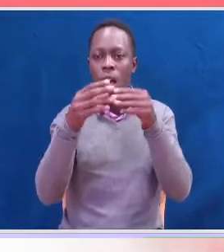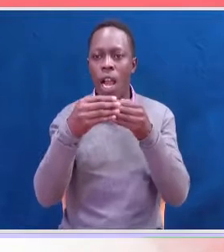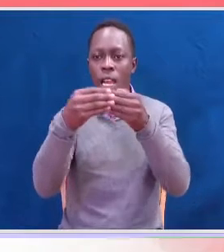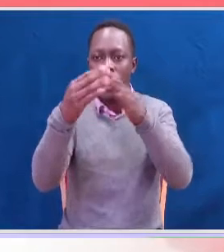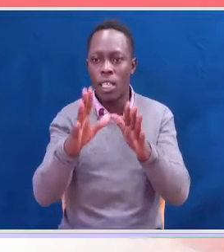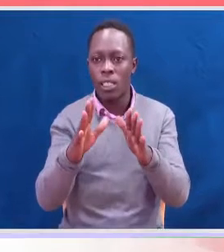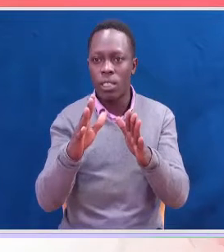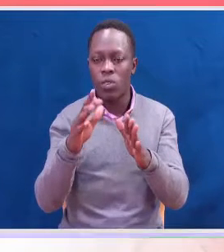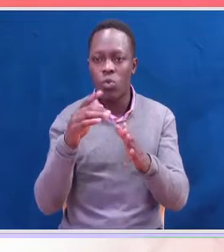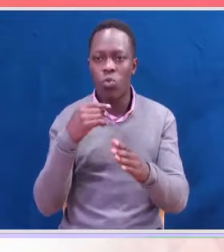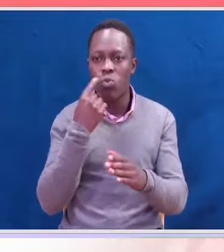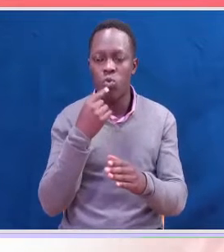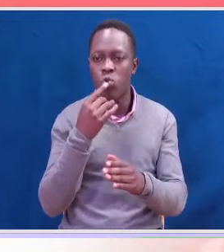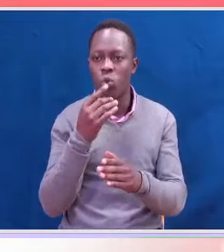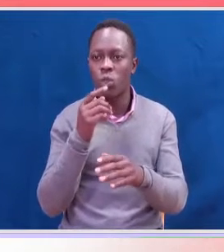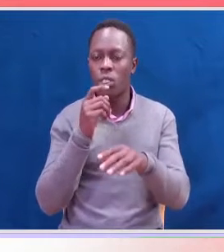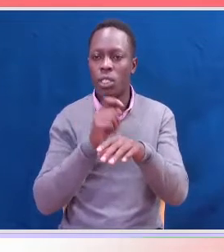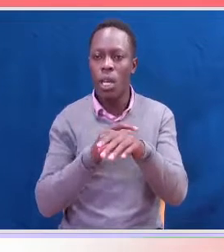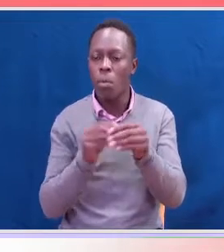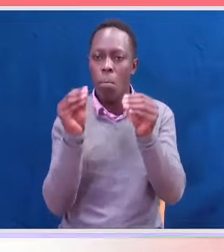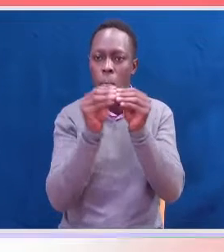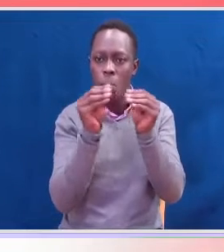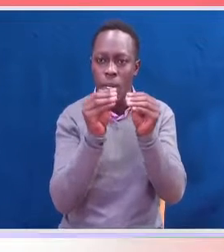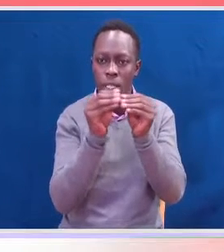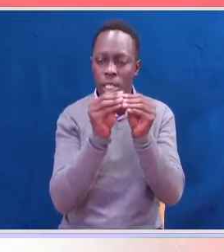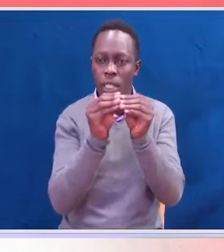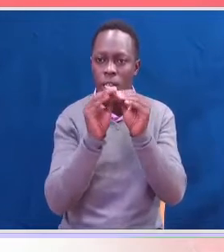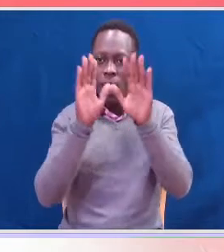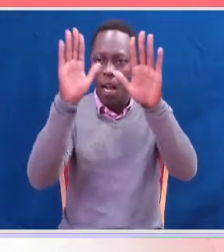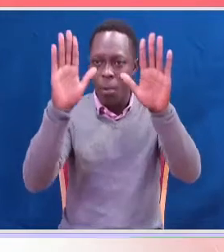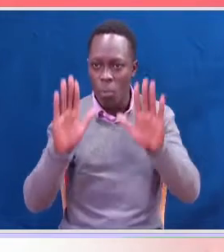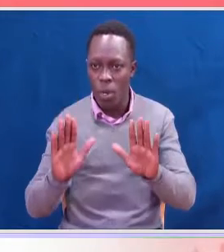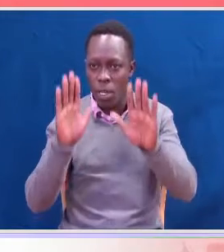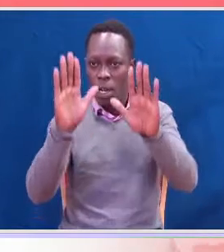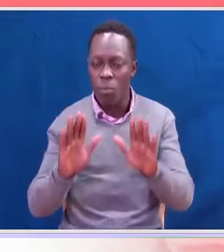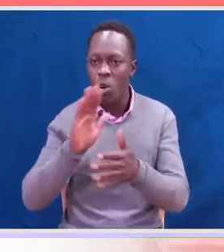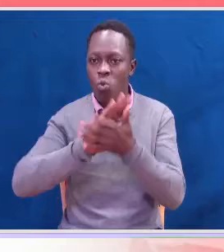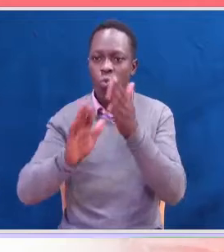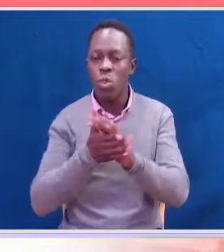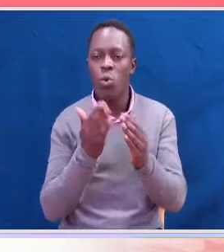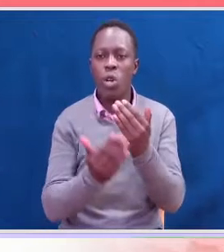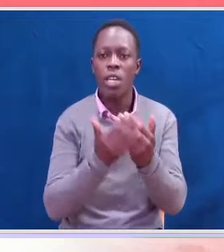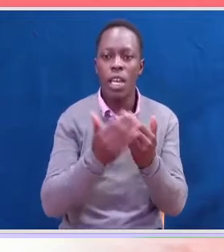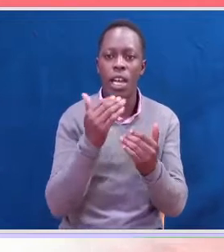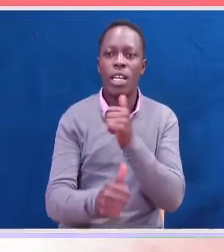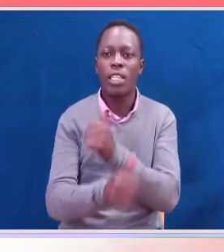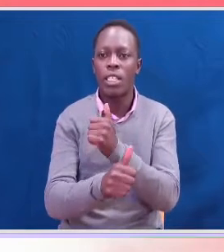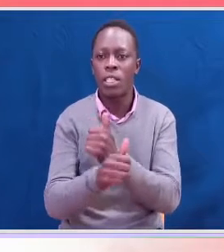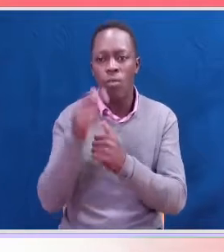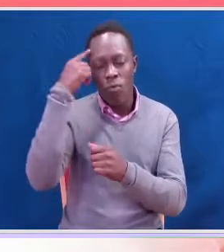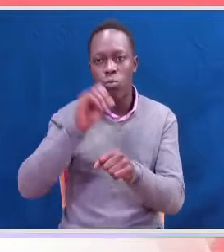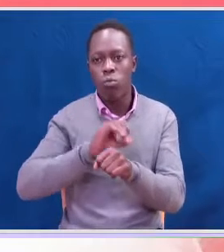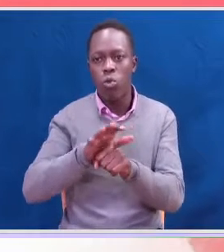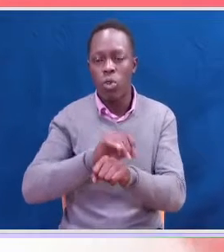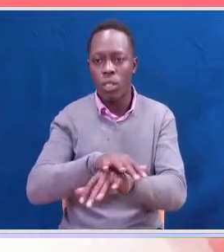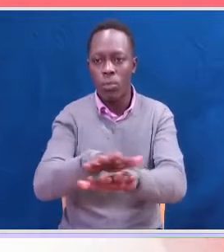viongozi wakuu nchini kwa kuandaa mikutano ya hadhara pasi na kujali hatari iliyokuwepo ya maambukizi